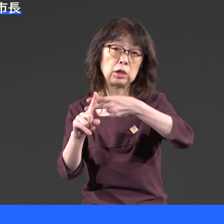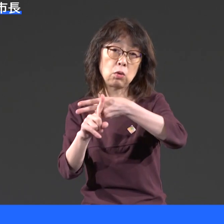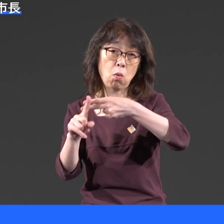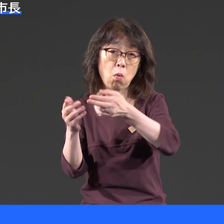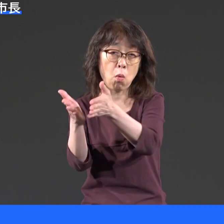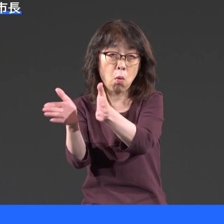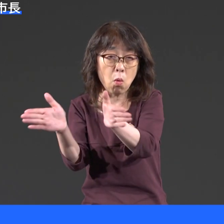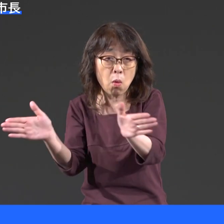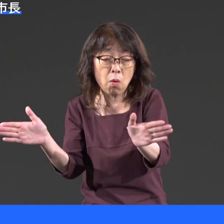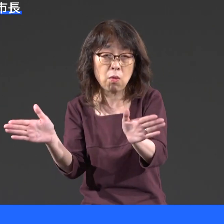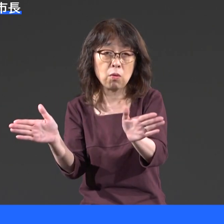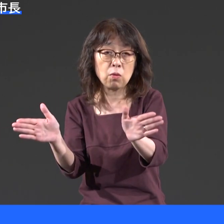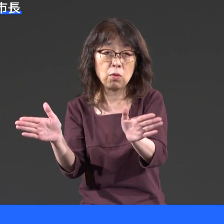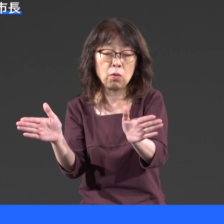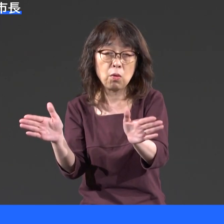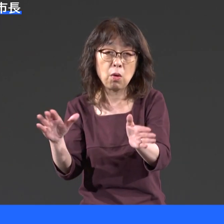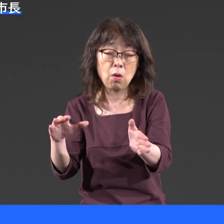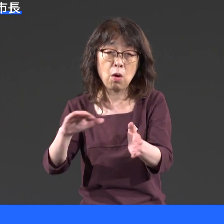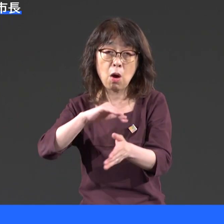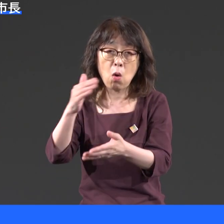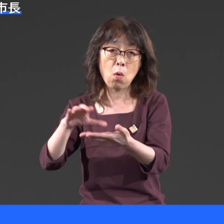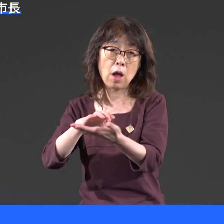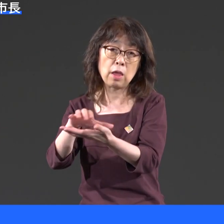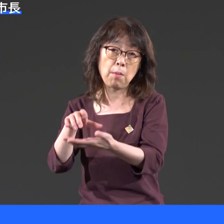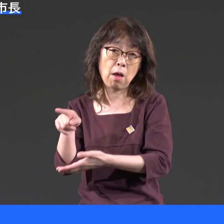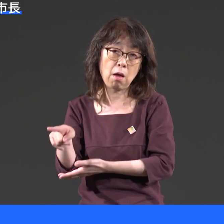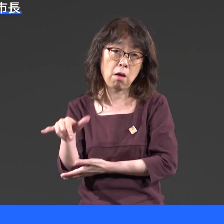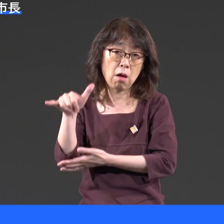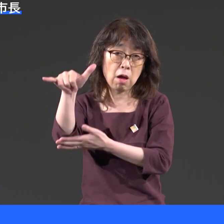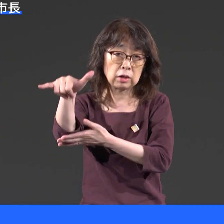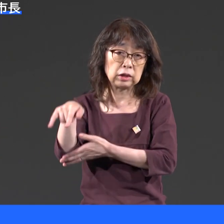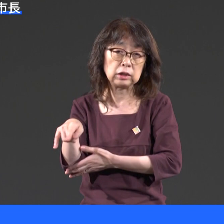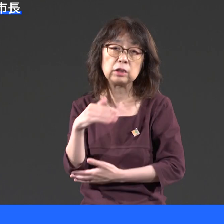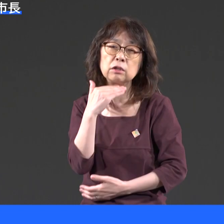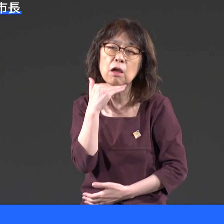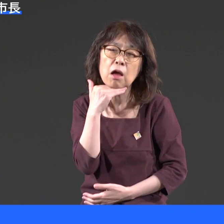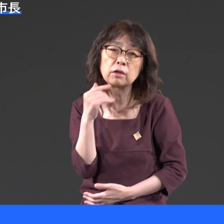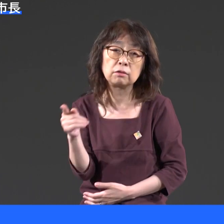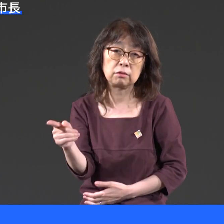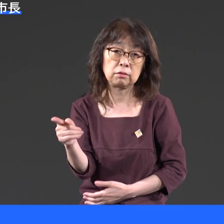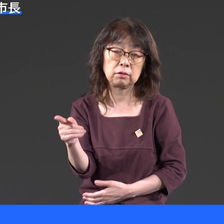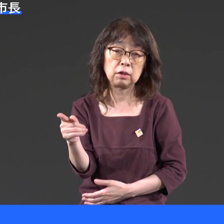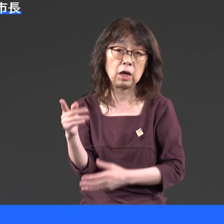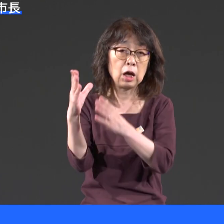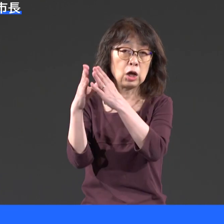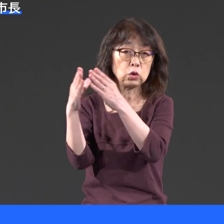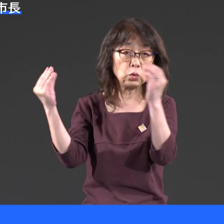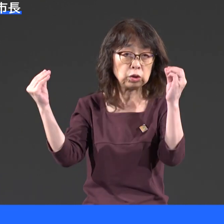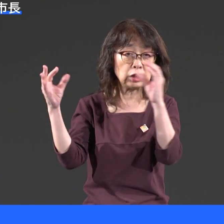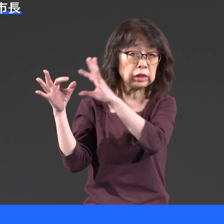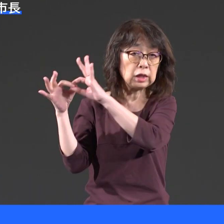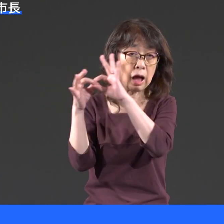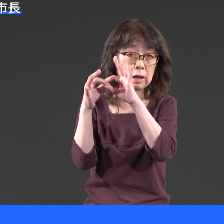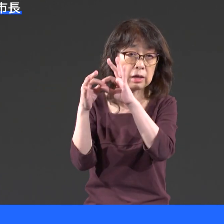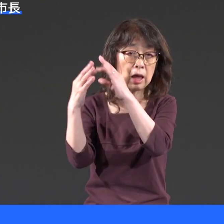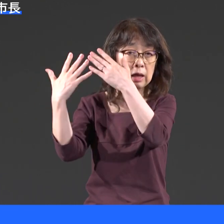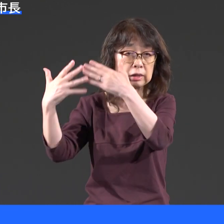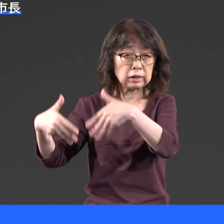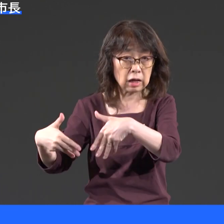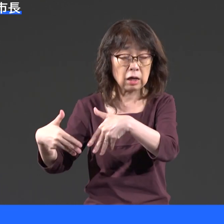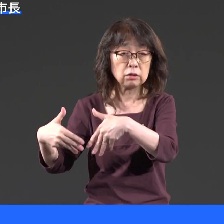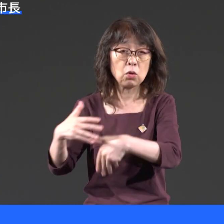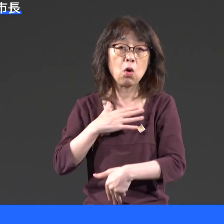岡玉には期待をされているということ、まあ、このことについて国の関係機関の方のご理解もいただ